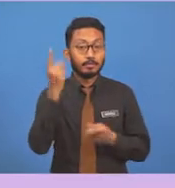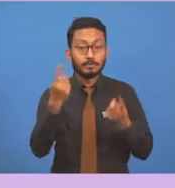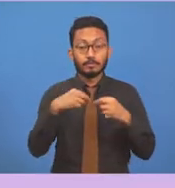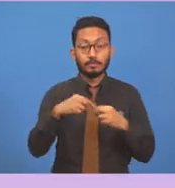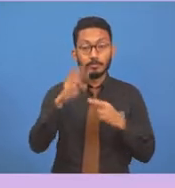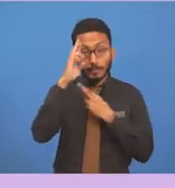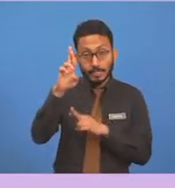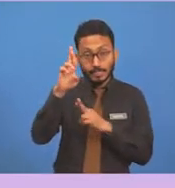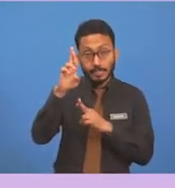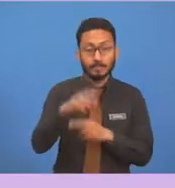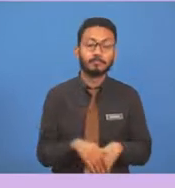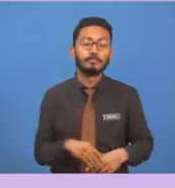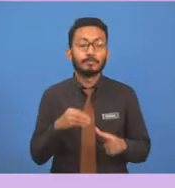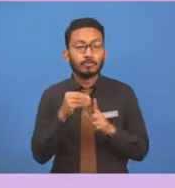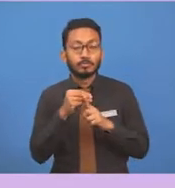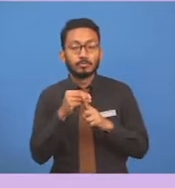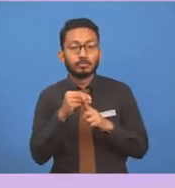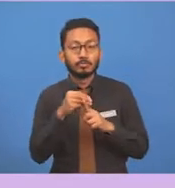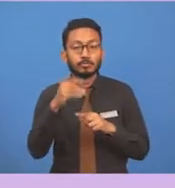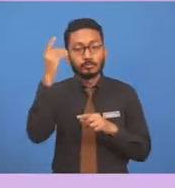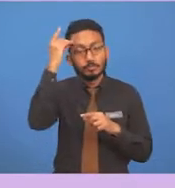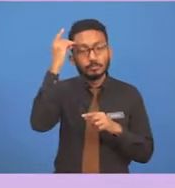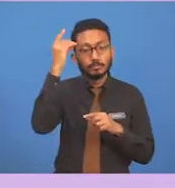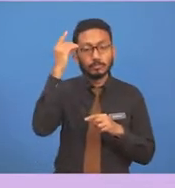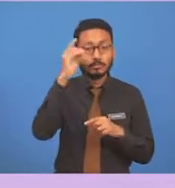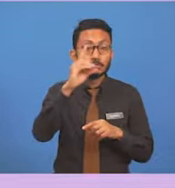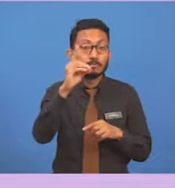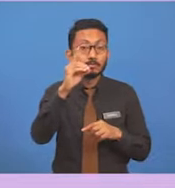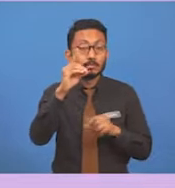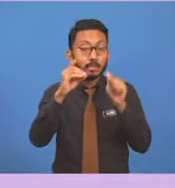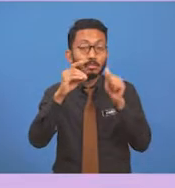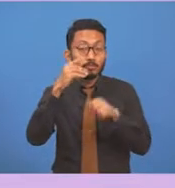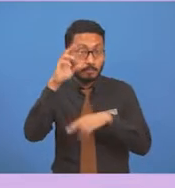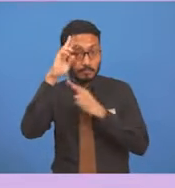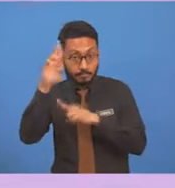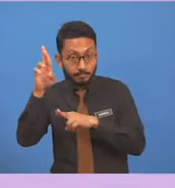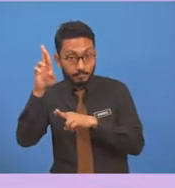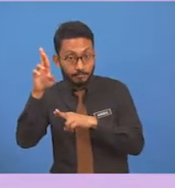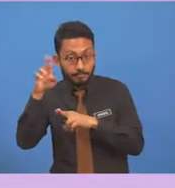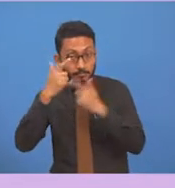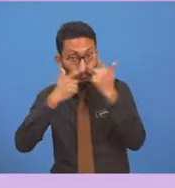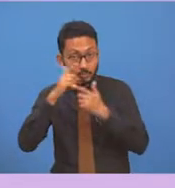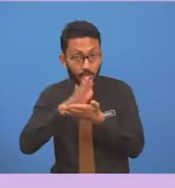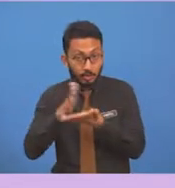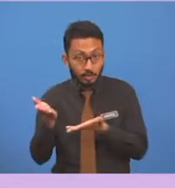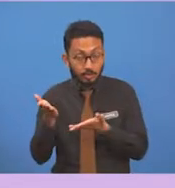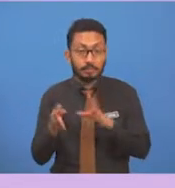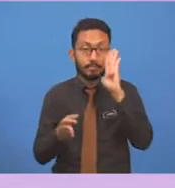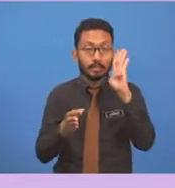A. Daniel menghormati pelawat sekolah. B. Daniel tidak menghormati pelawat